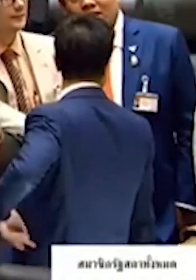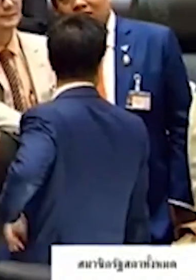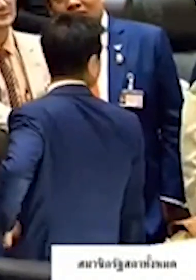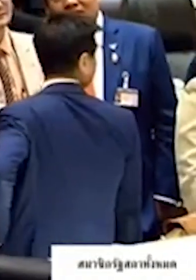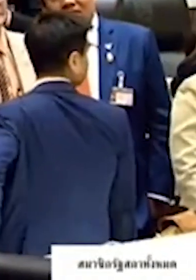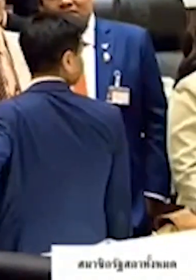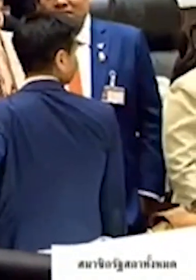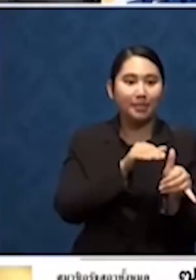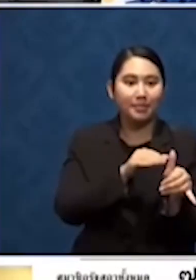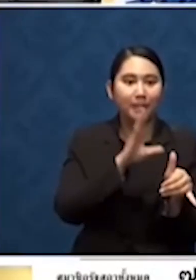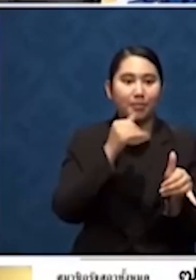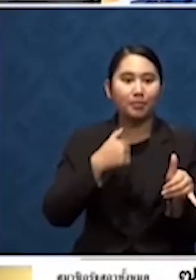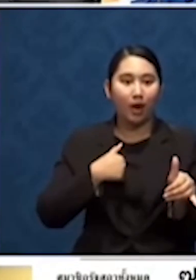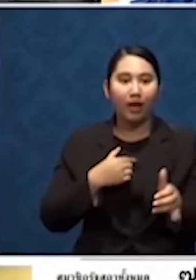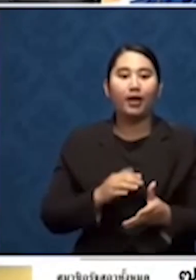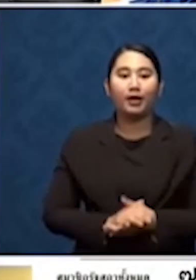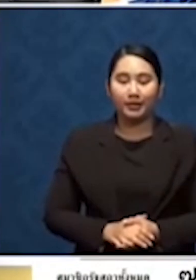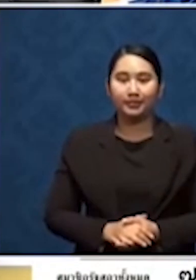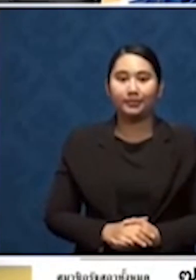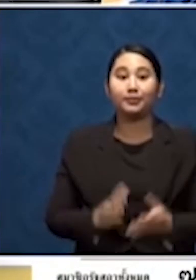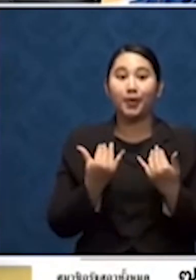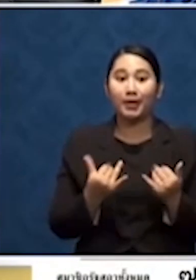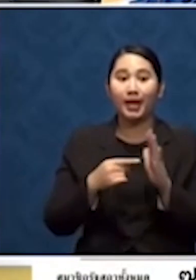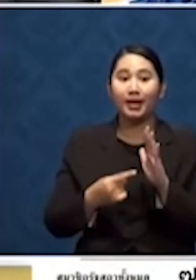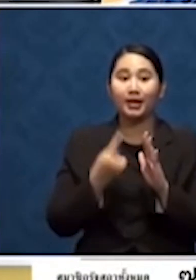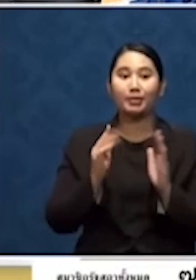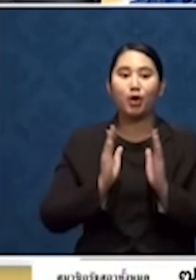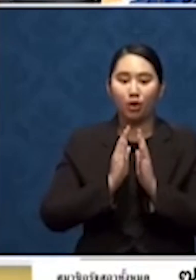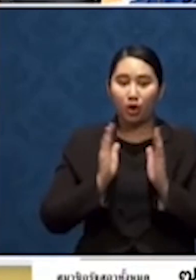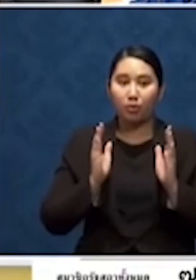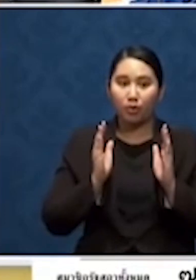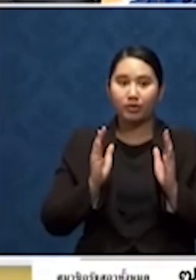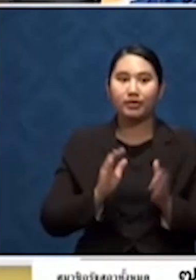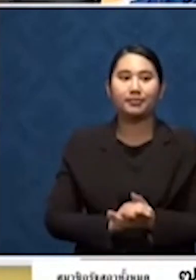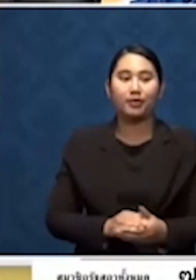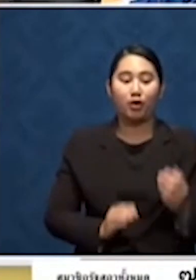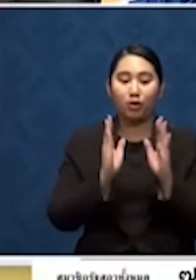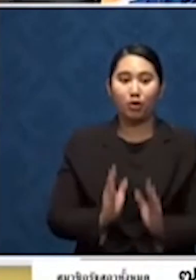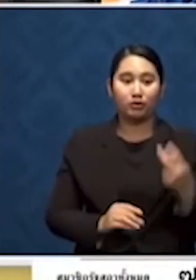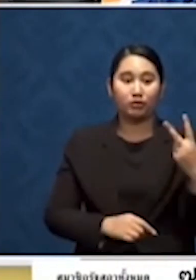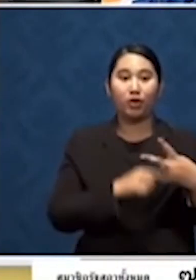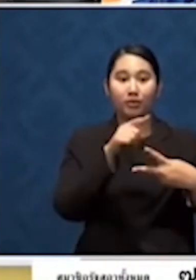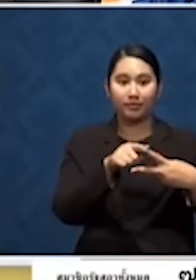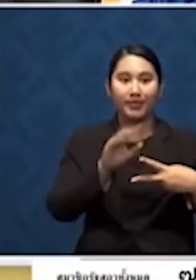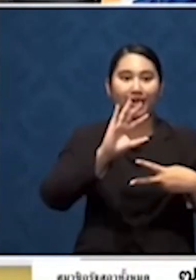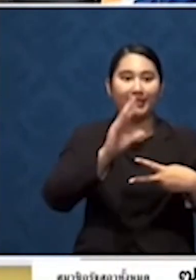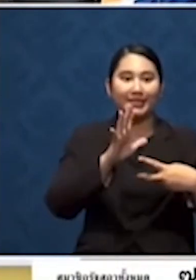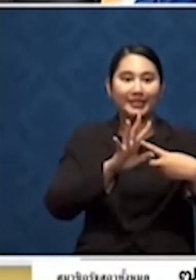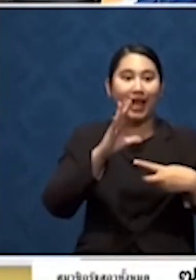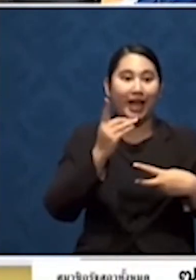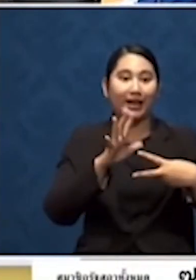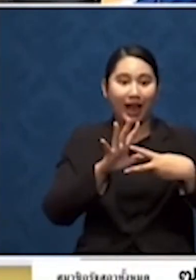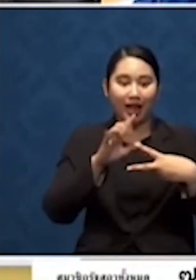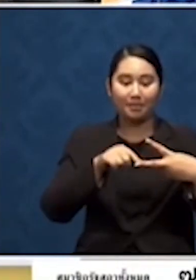ถบอกประชาชนได้ว่าก้าวไกลเป็นรัฐบาลผสมไม่ใช่รัฐบาลพรรคเดียวไม่มีพรรคร่วมไหนเห็นด้วยกับการแก้